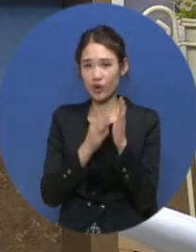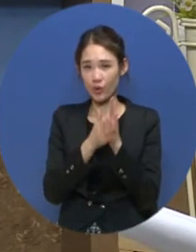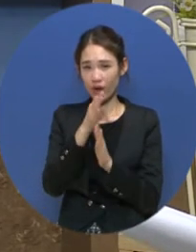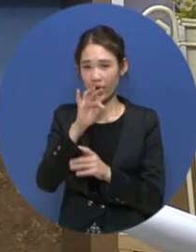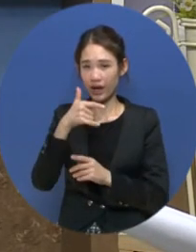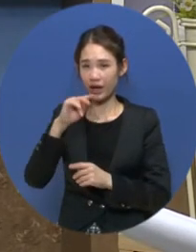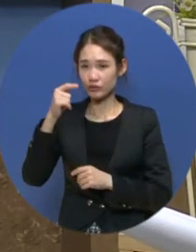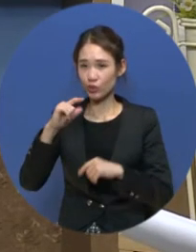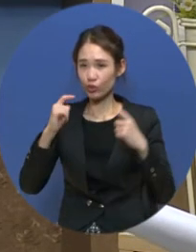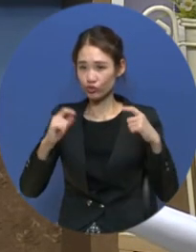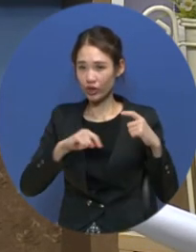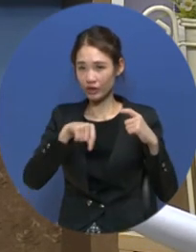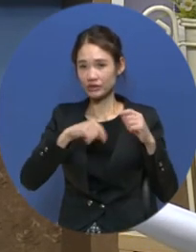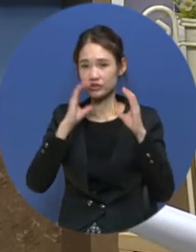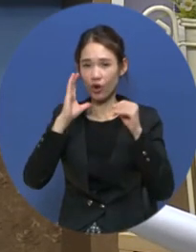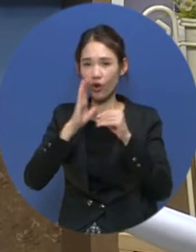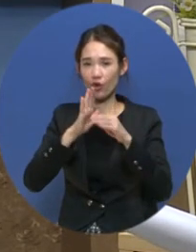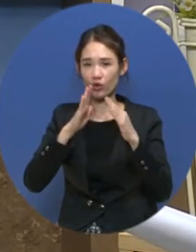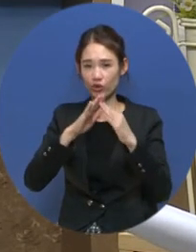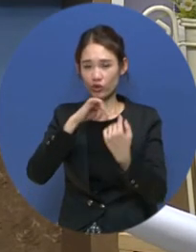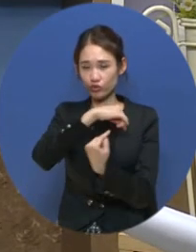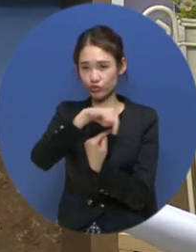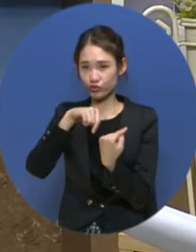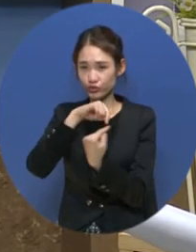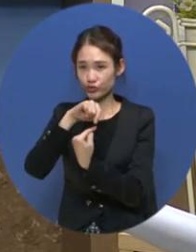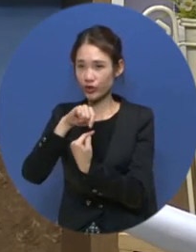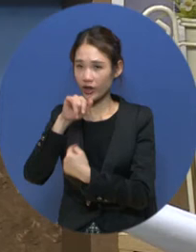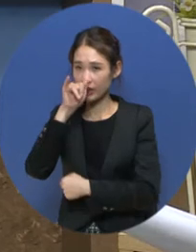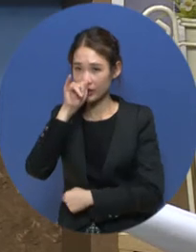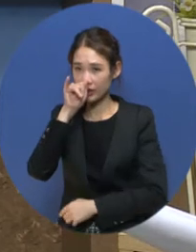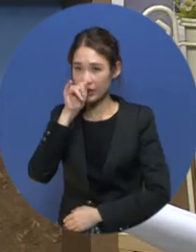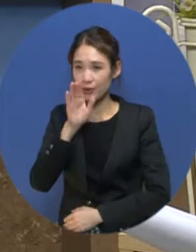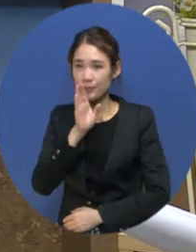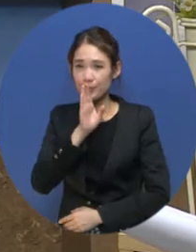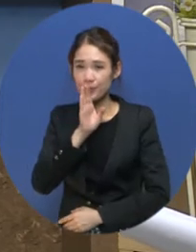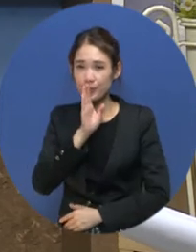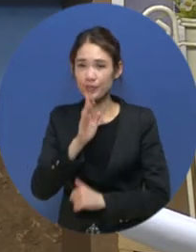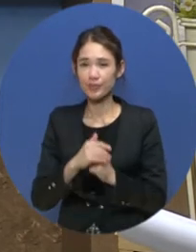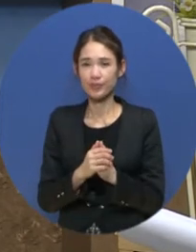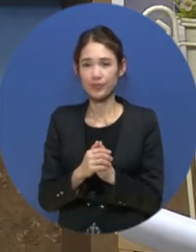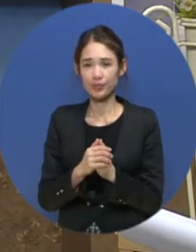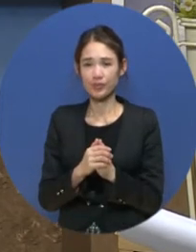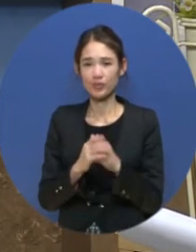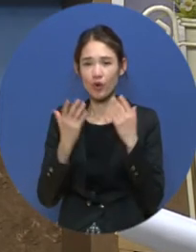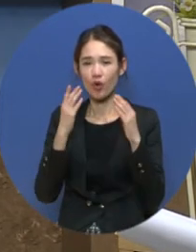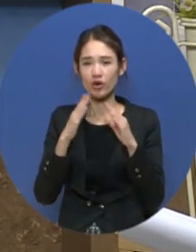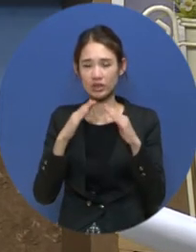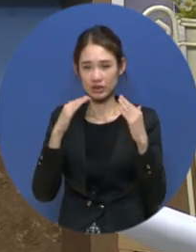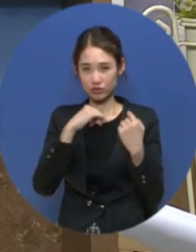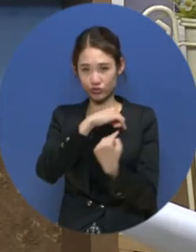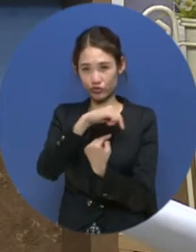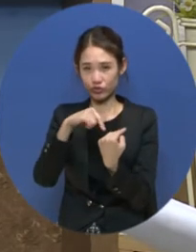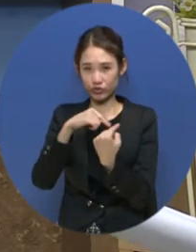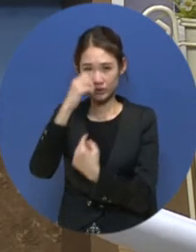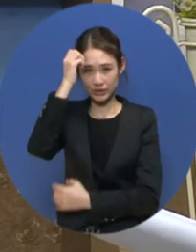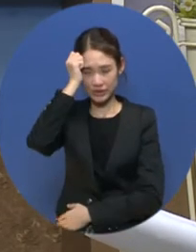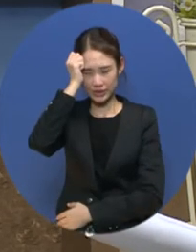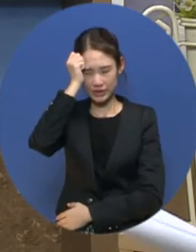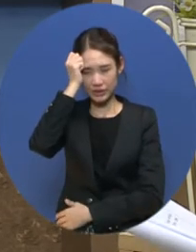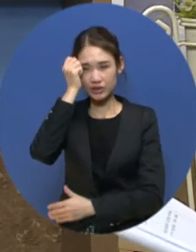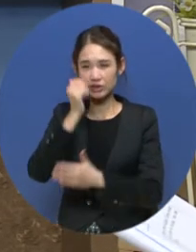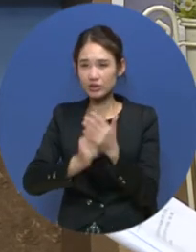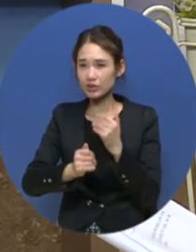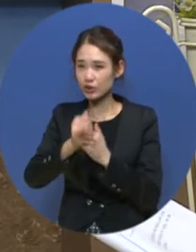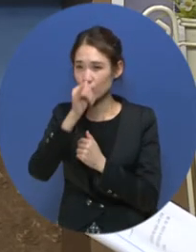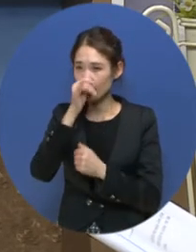서울시 강동구에 또 어린이집을 운영하고 계시는 것으로 알고 있는데요. 어린이집을 운영해 오시면서 좀 기억에